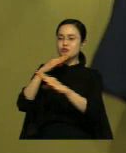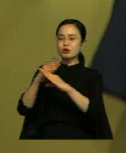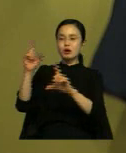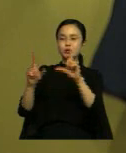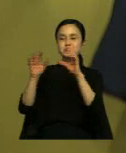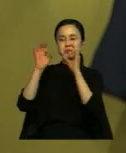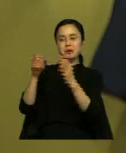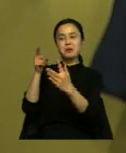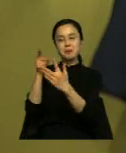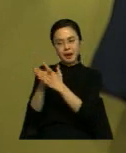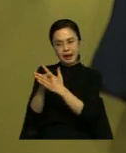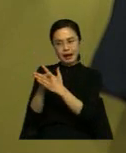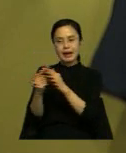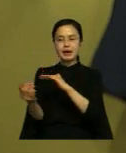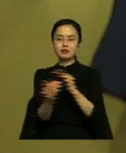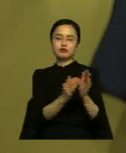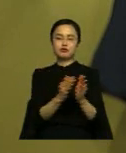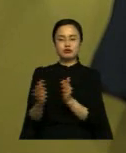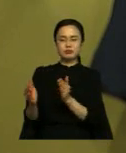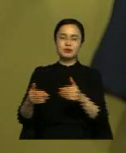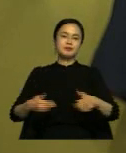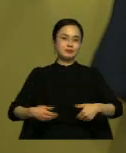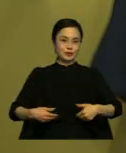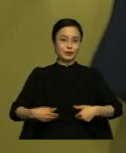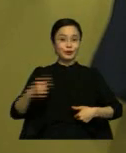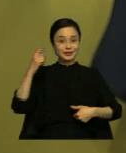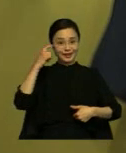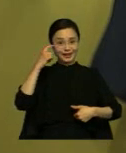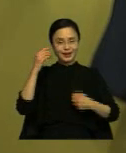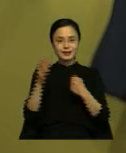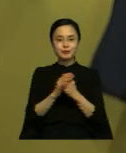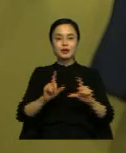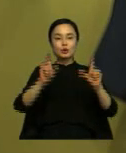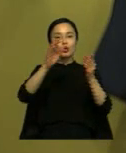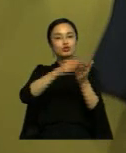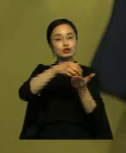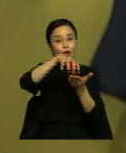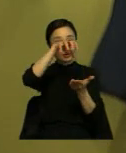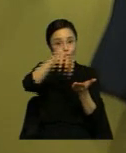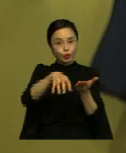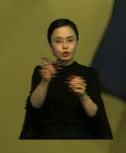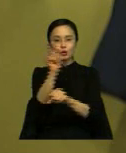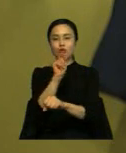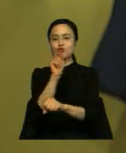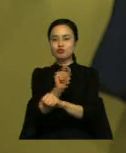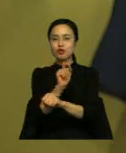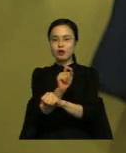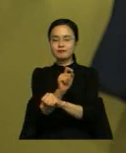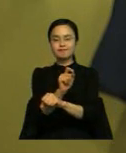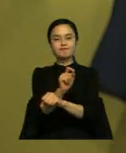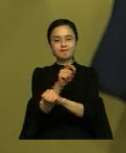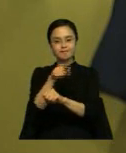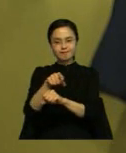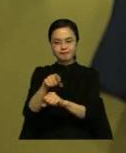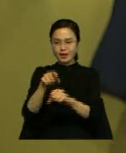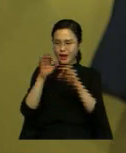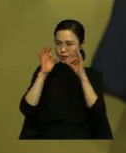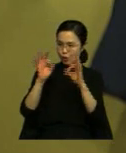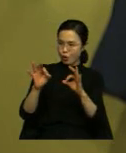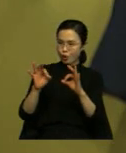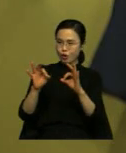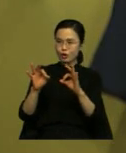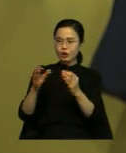때문에 선제적으로 우리 동천시에서는 공무원들이 통일 안보 교육에 대한 역량을 강화를